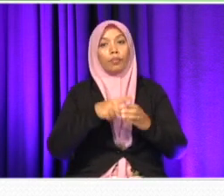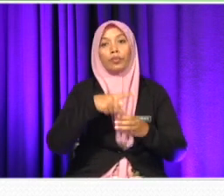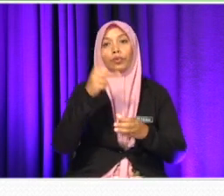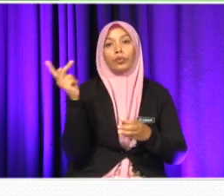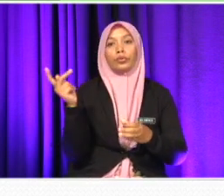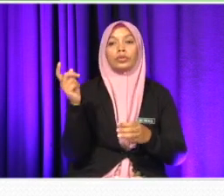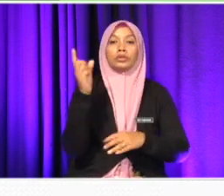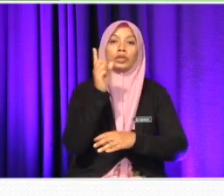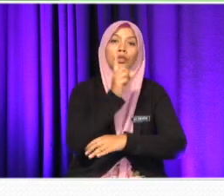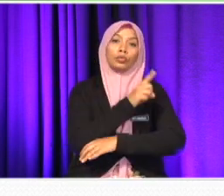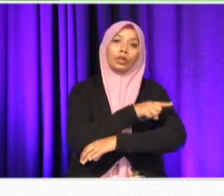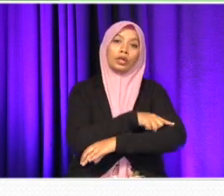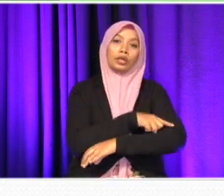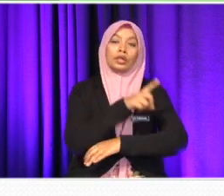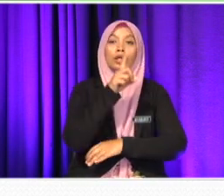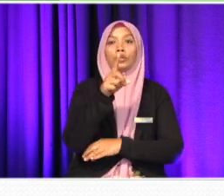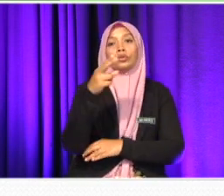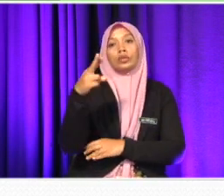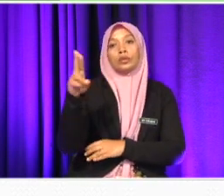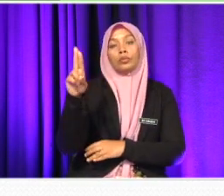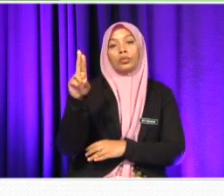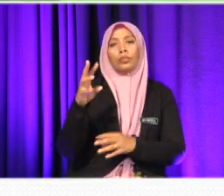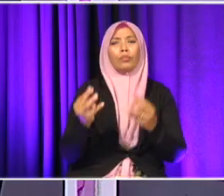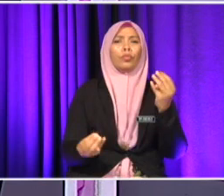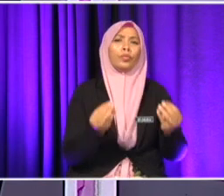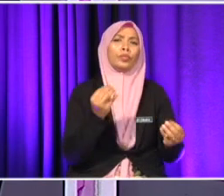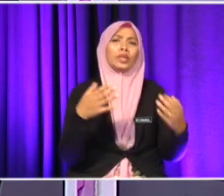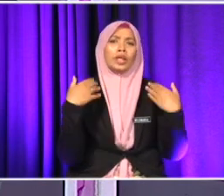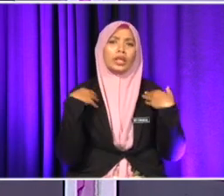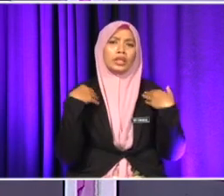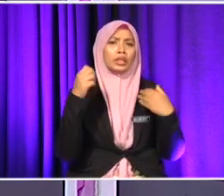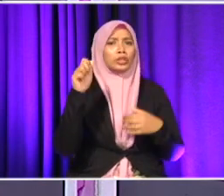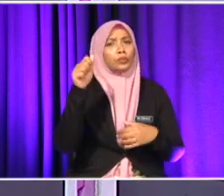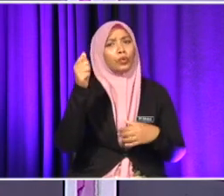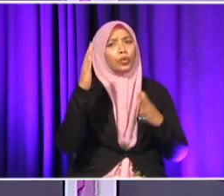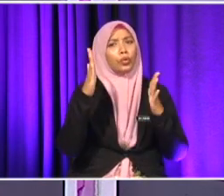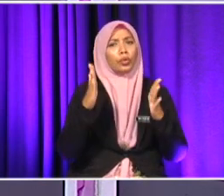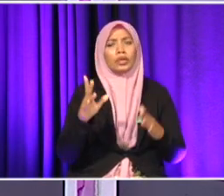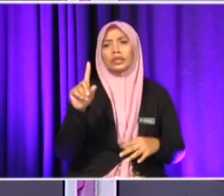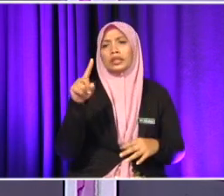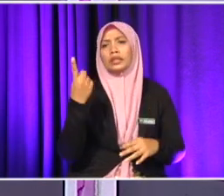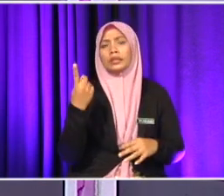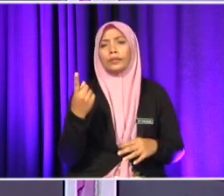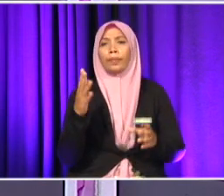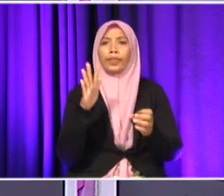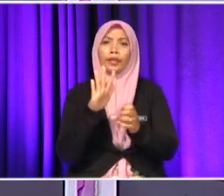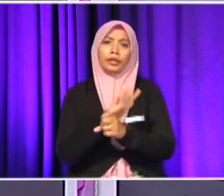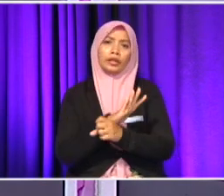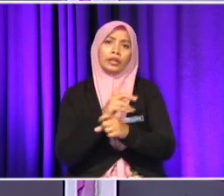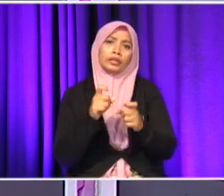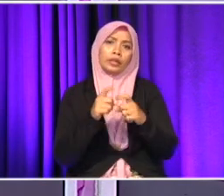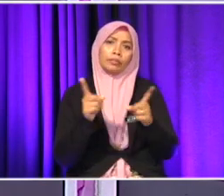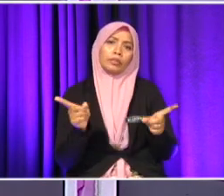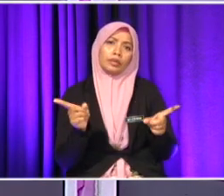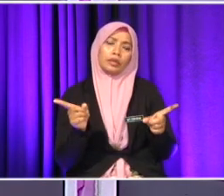dan 100 ribu pekerja mungkin ada 10 orang saja tidak mencukupi maka dia akan minta semua manusia